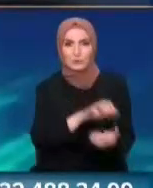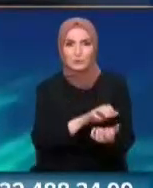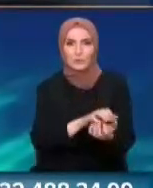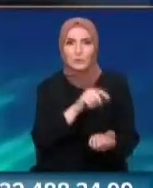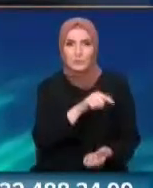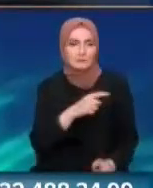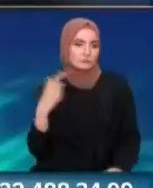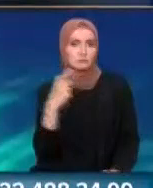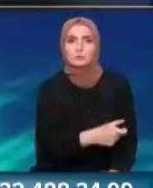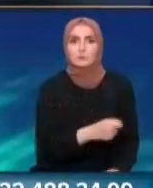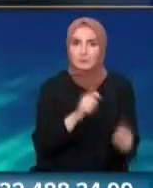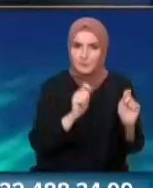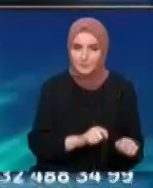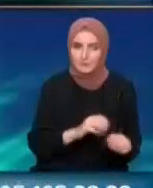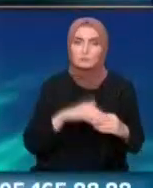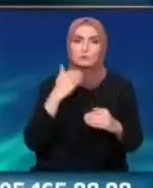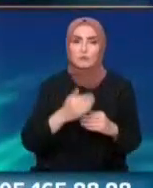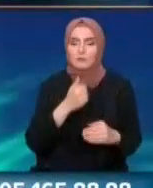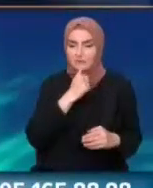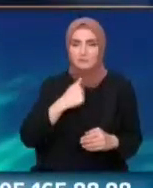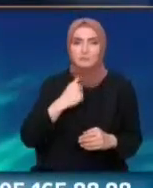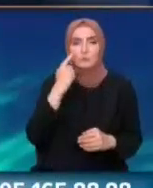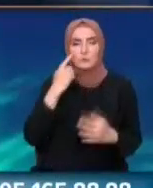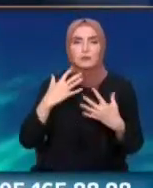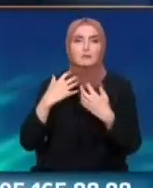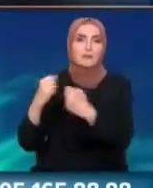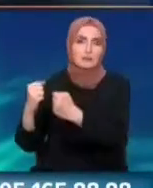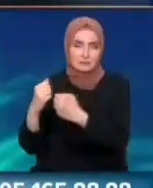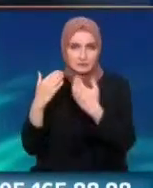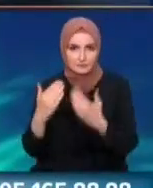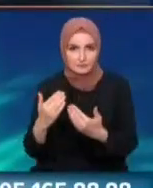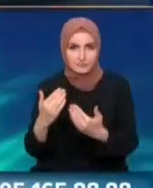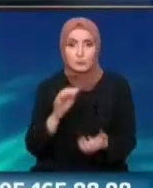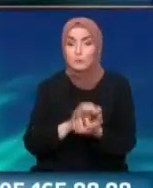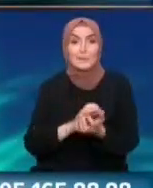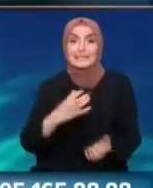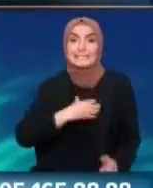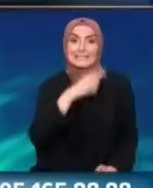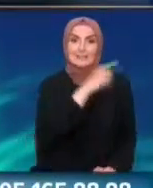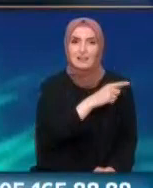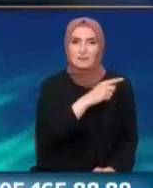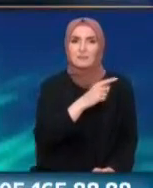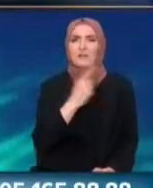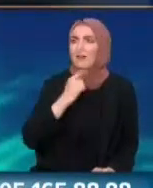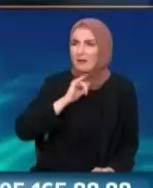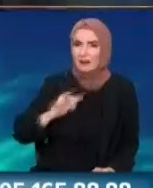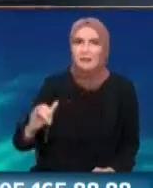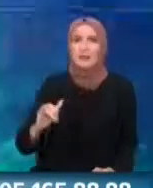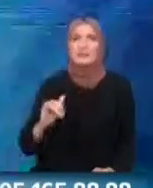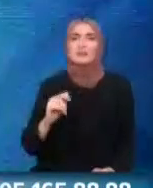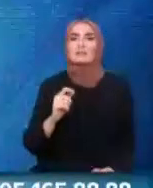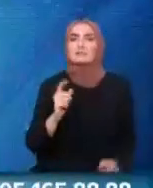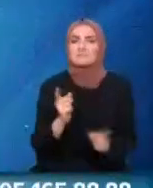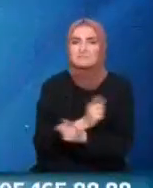öldürdü. Ardından da gözaltına alındı. Köpeğin sahibi ise karşı tarafın hakaret ve tacizlerde bulunduğu iddiasında.